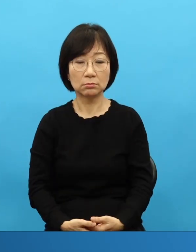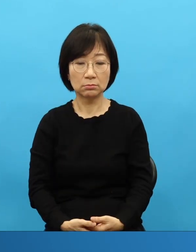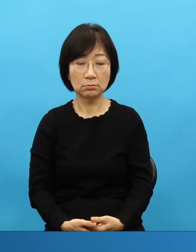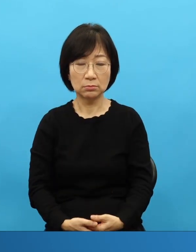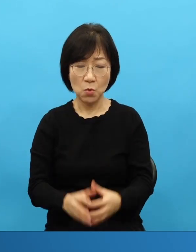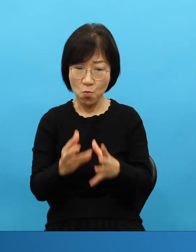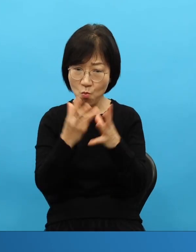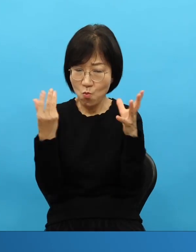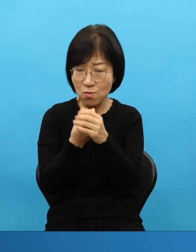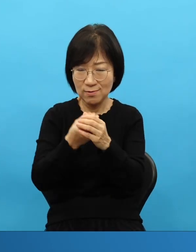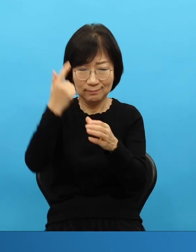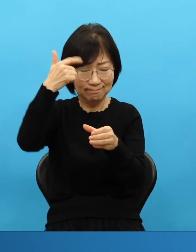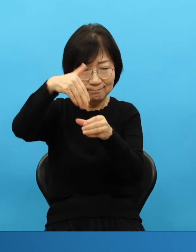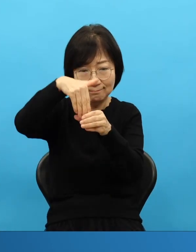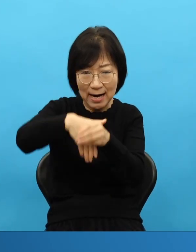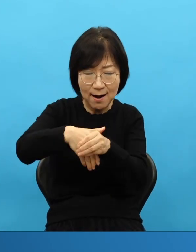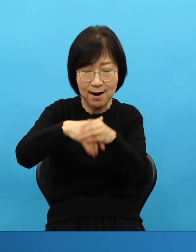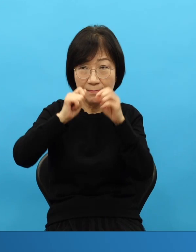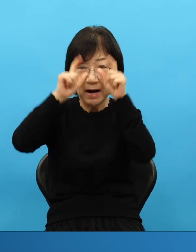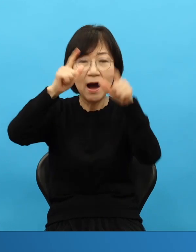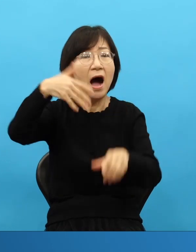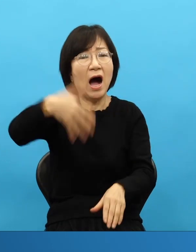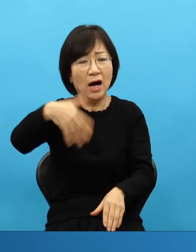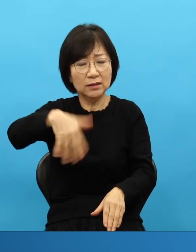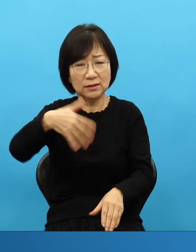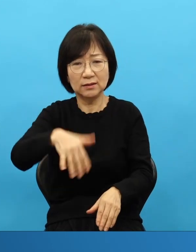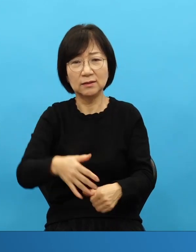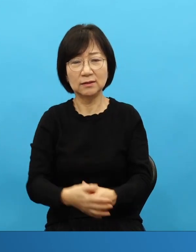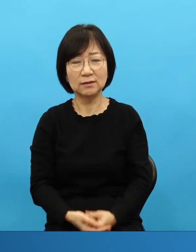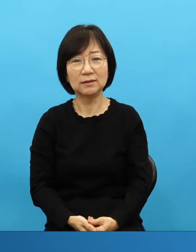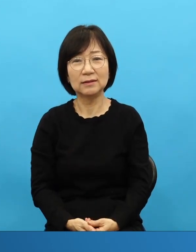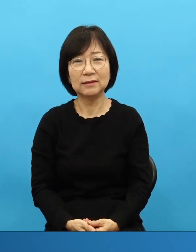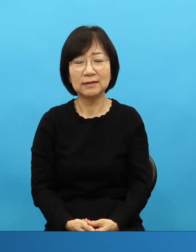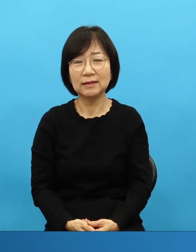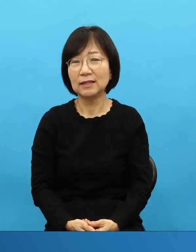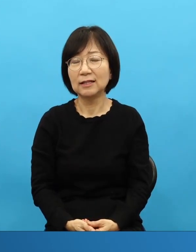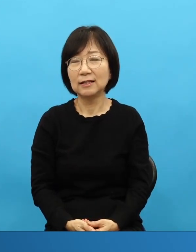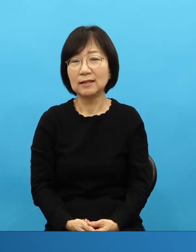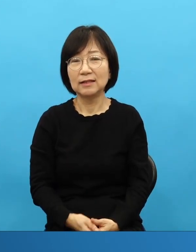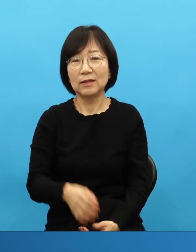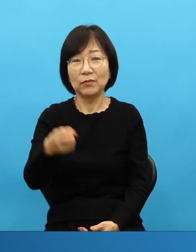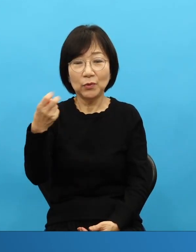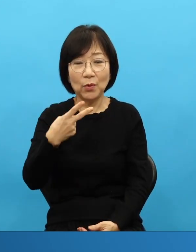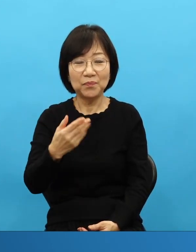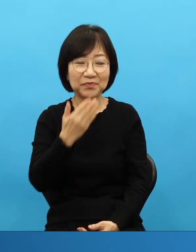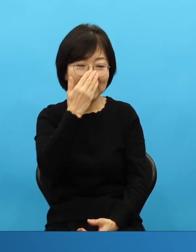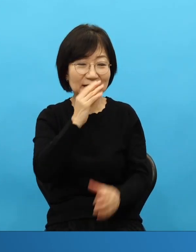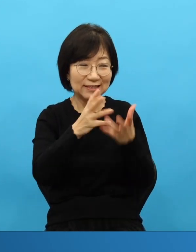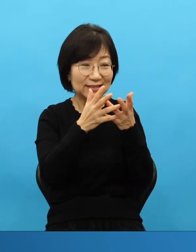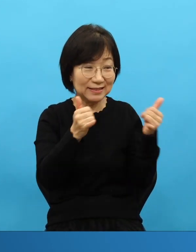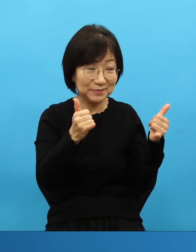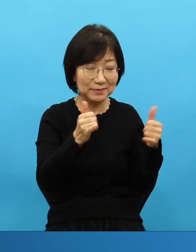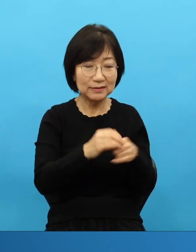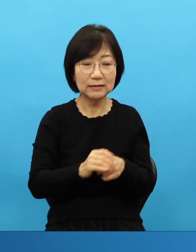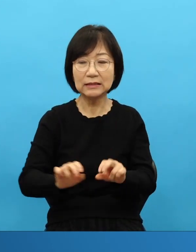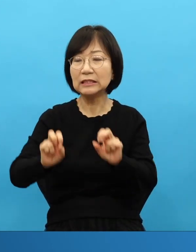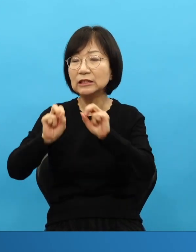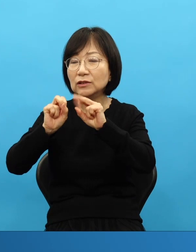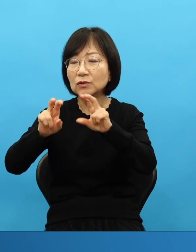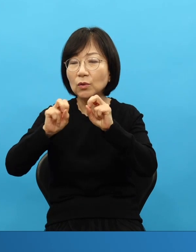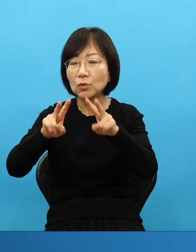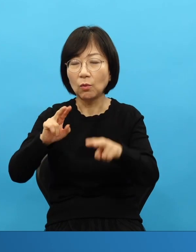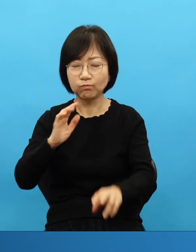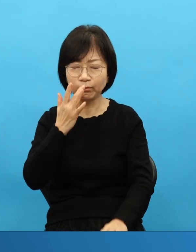이 복음 각인 문제입니다. It was a problem of the gospel imprint. 이스라엘은 지금 선교 잘 모르고 있어요. And the Israelites, they didn't know about